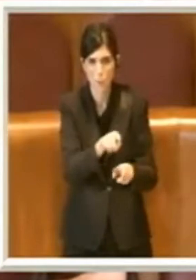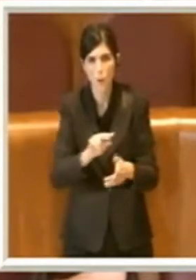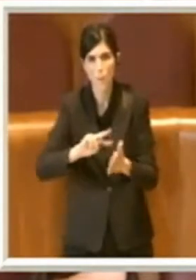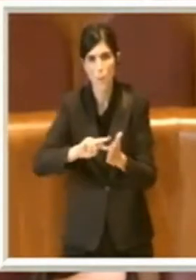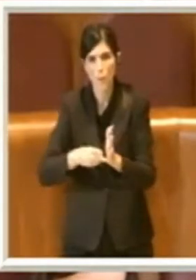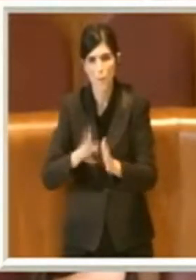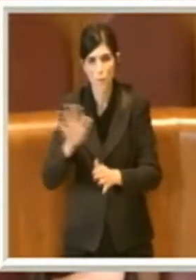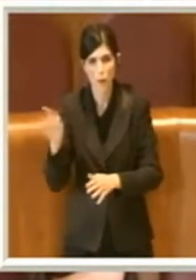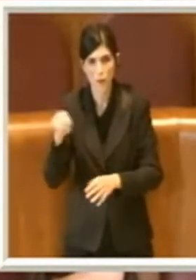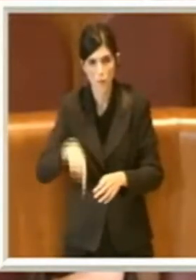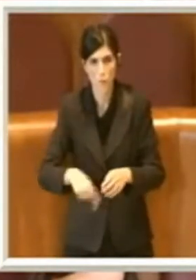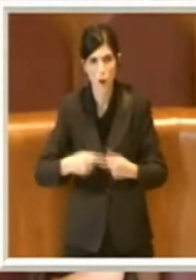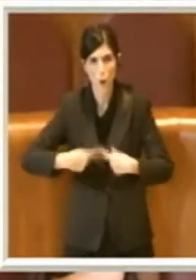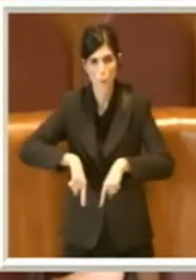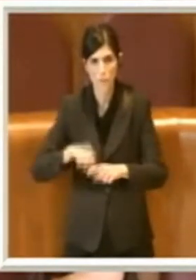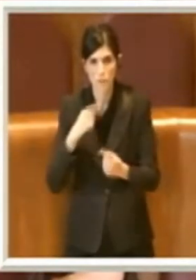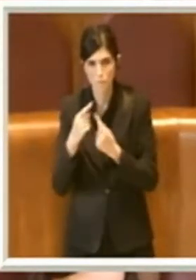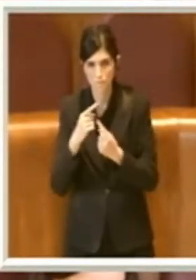in commissione,